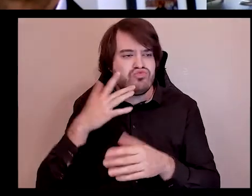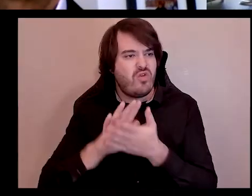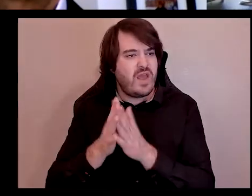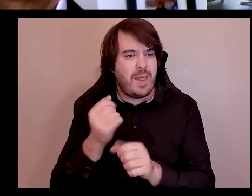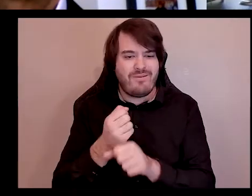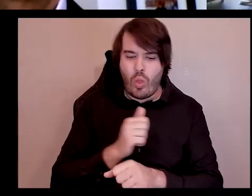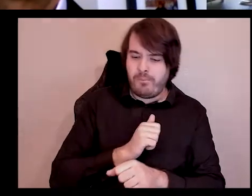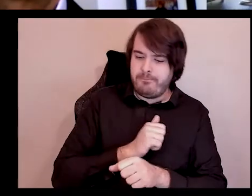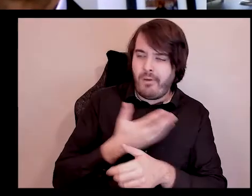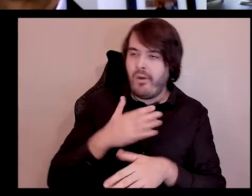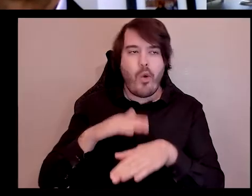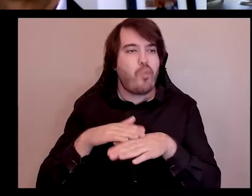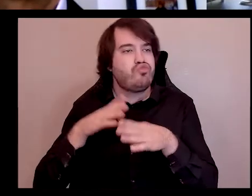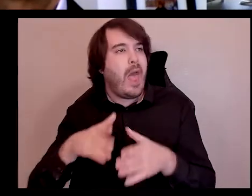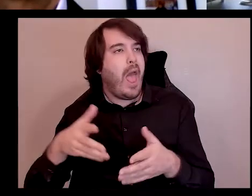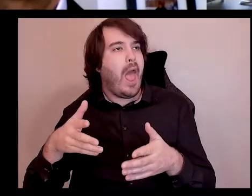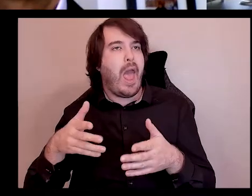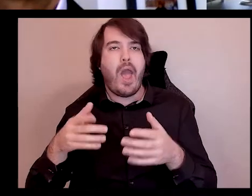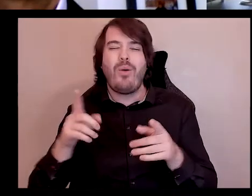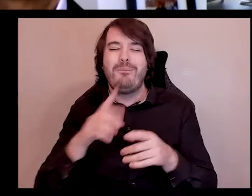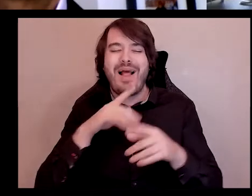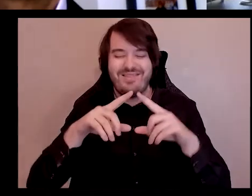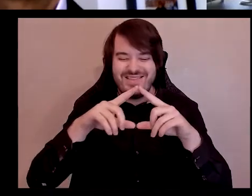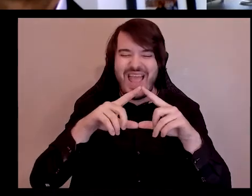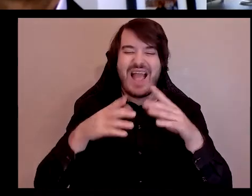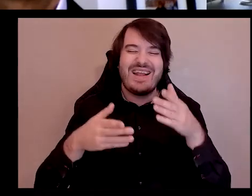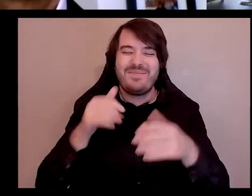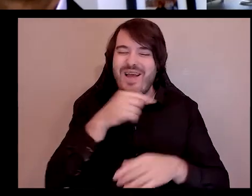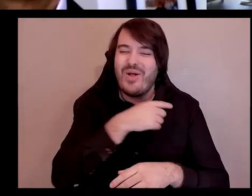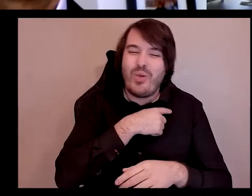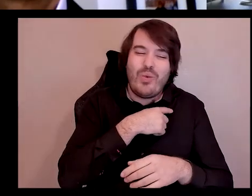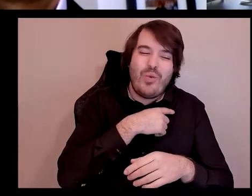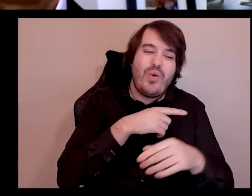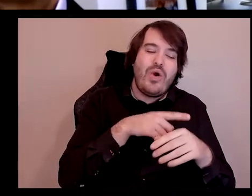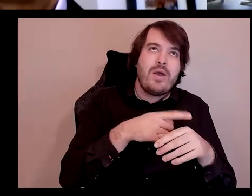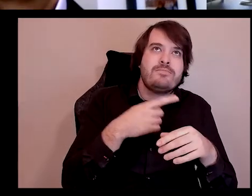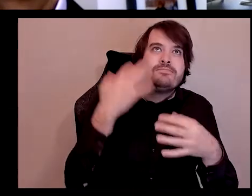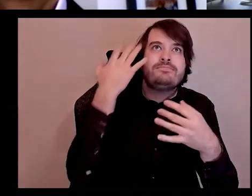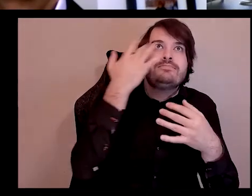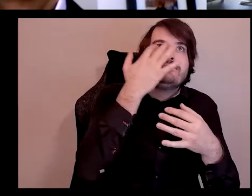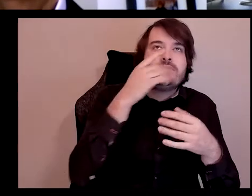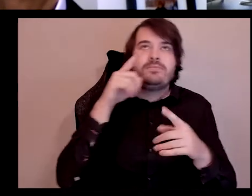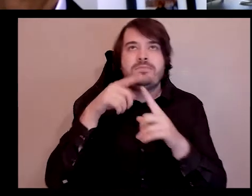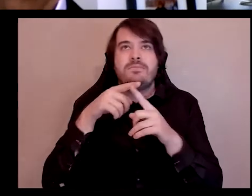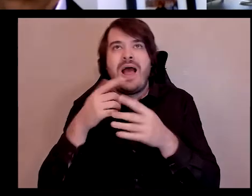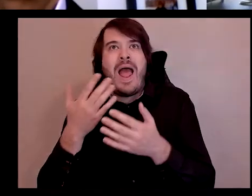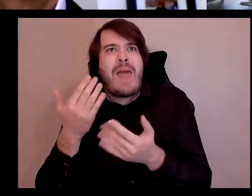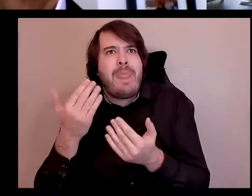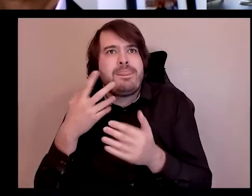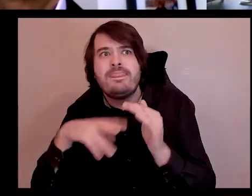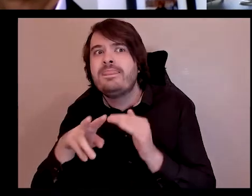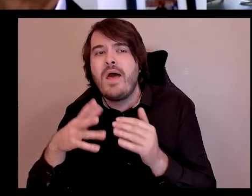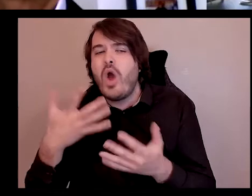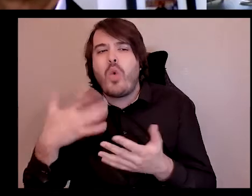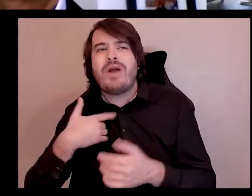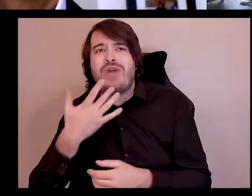que l'entrepreneuriat est parfois quelque chose qui leur traverse l'esprit? D'être travailleur autonome, consultant, ça